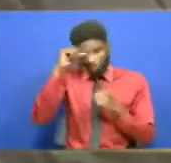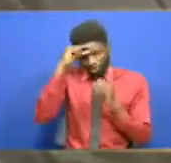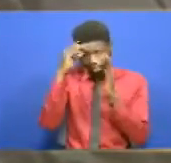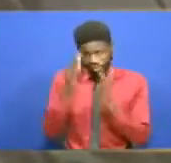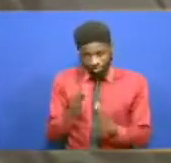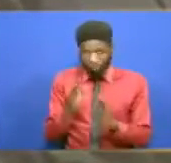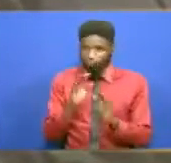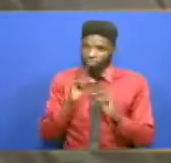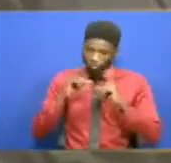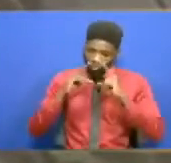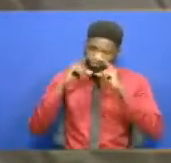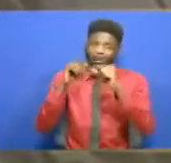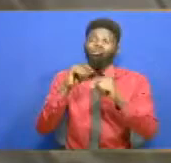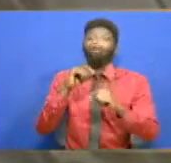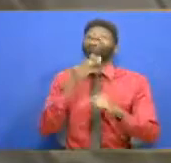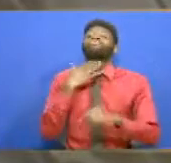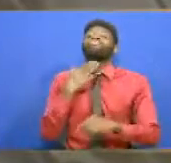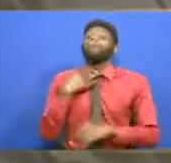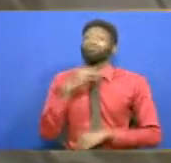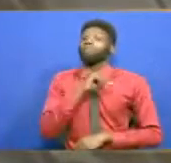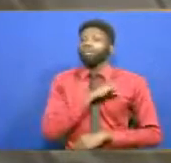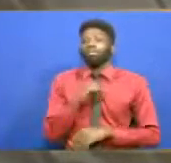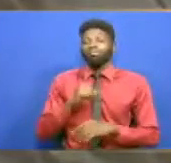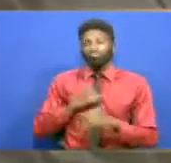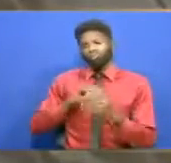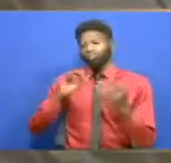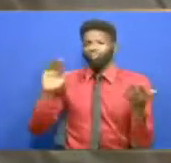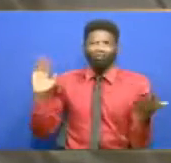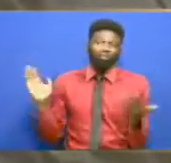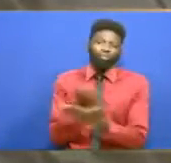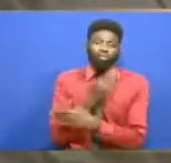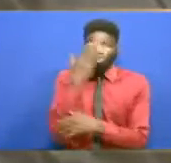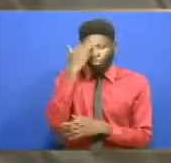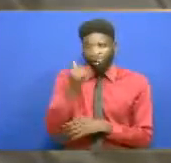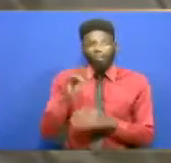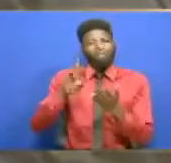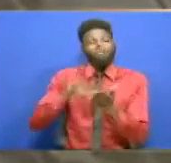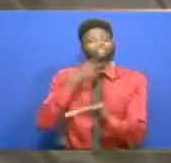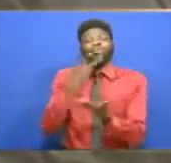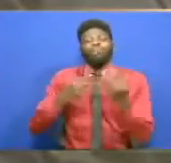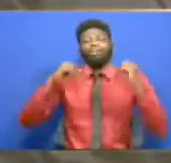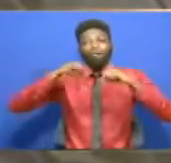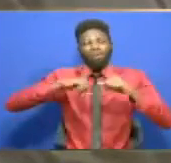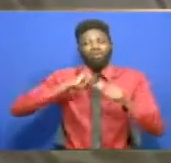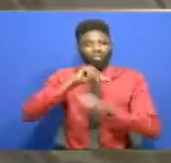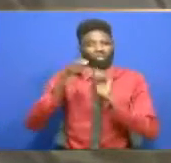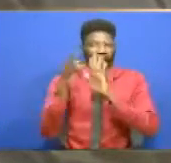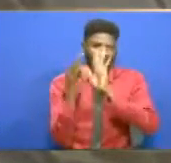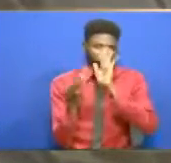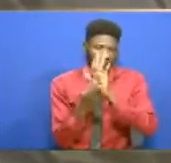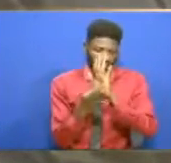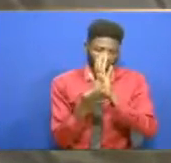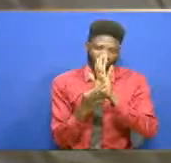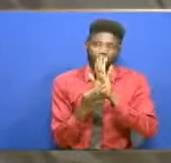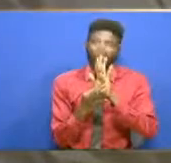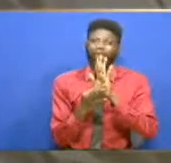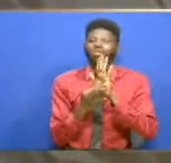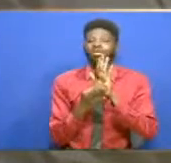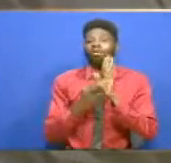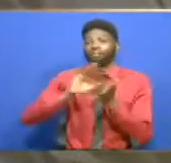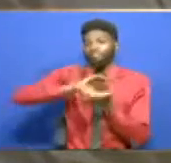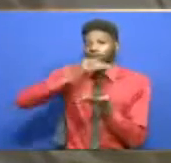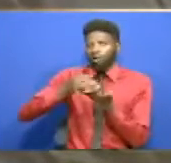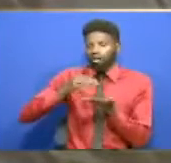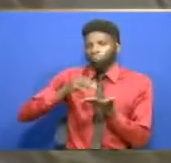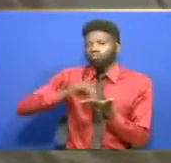bunge la seneti kwa kushindwa kukabiliana kuhusu mfumo wa ugavi wa pesa kwa serikali za kaunti. Maseneta ambao